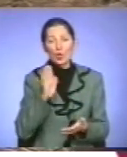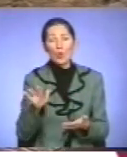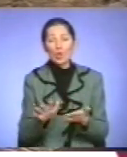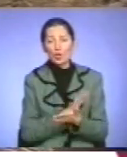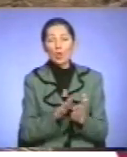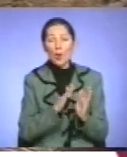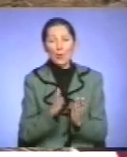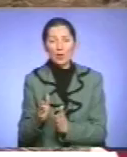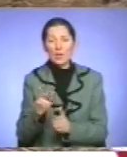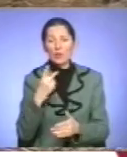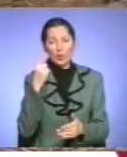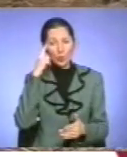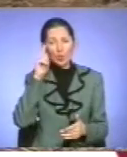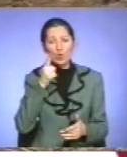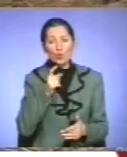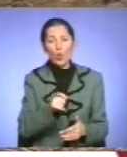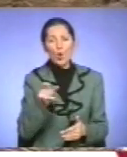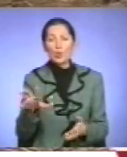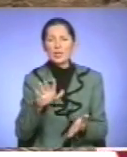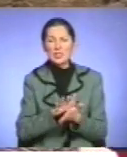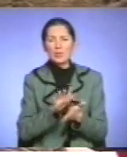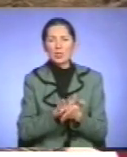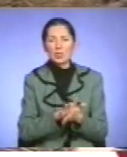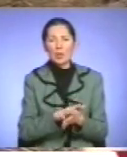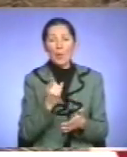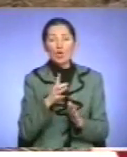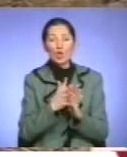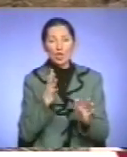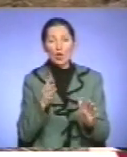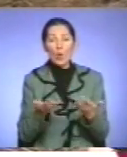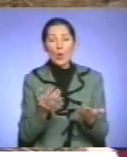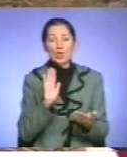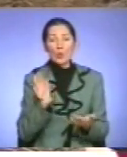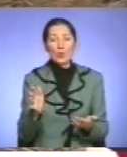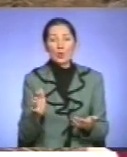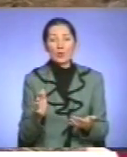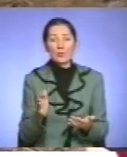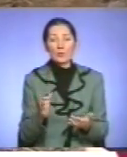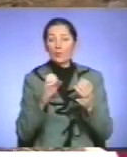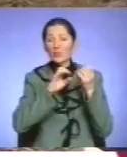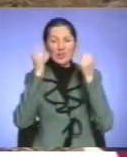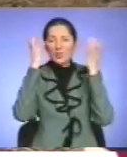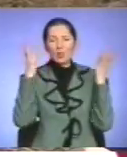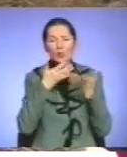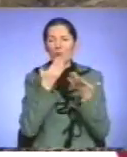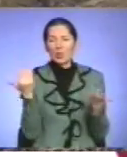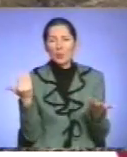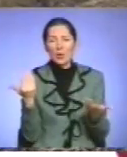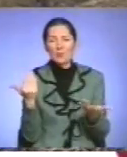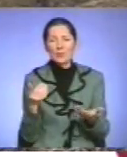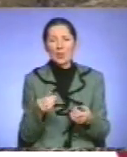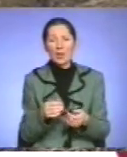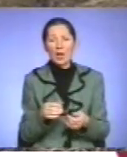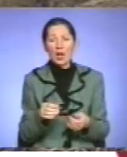порядок. Як ви гадаєте, чому люди смітять? Ну, то в першу чергу може бути про невихованість, про культуру людей.